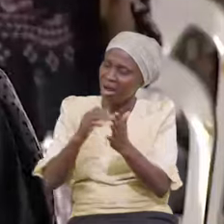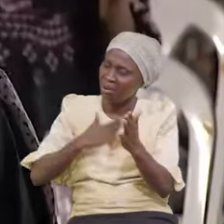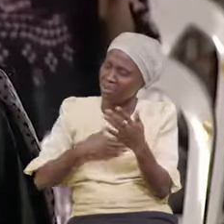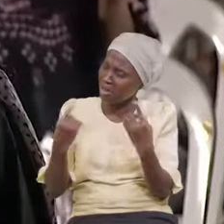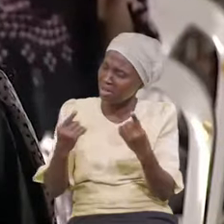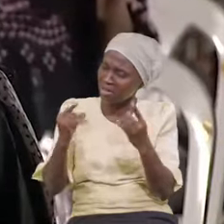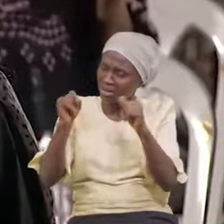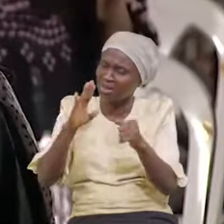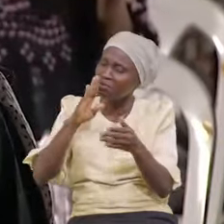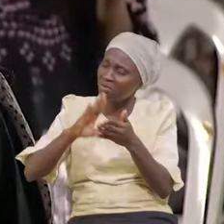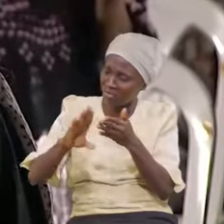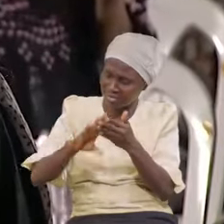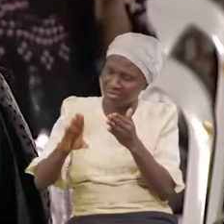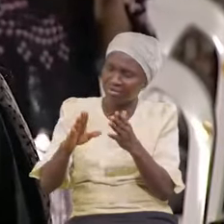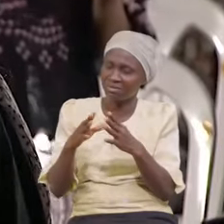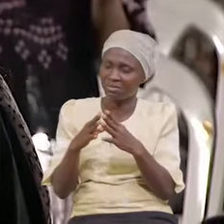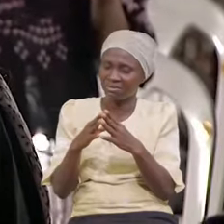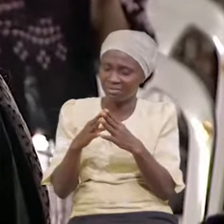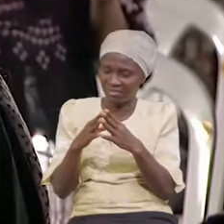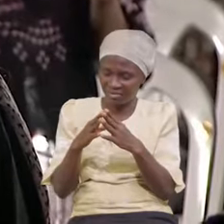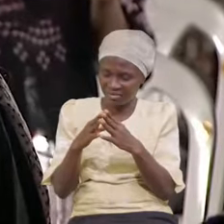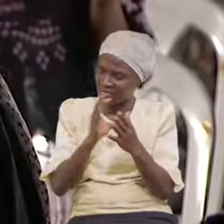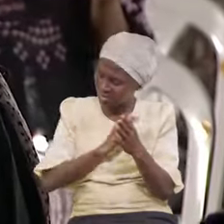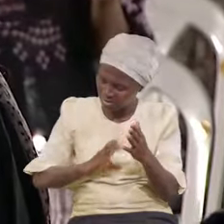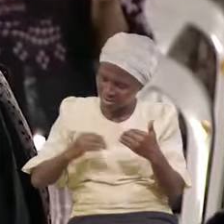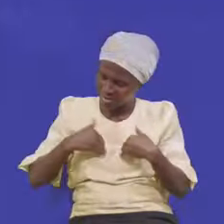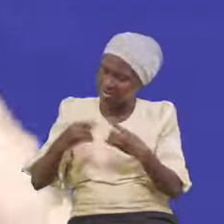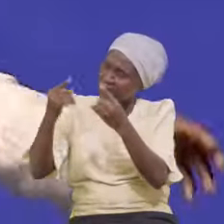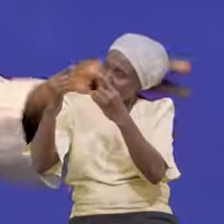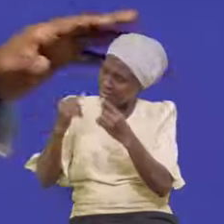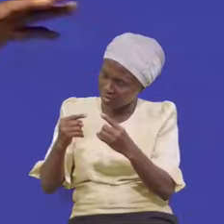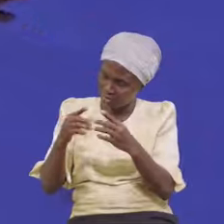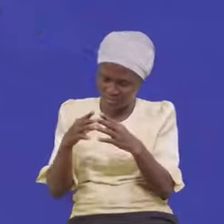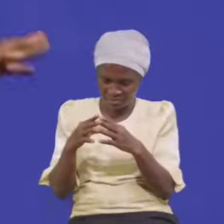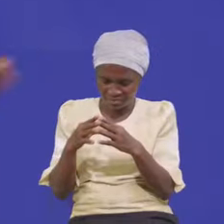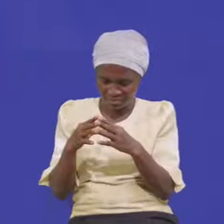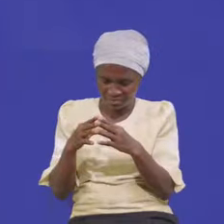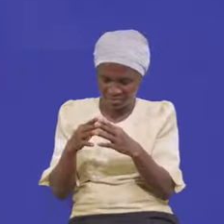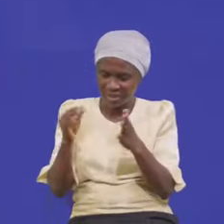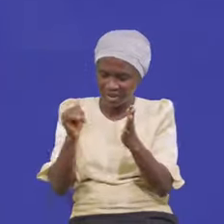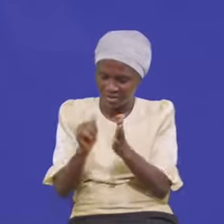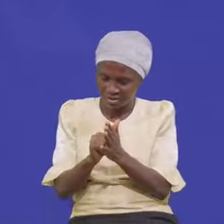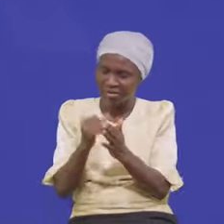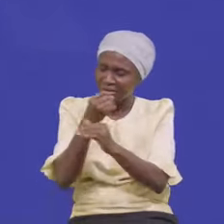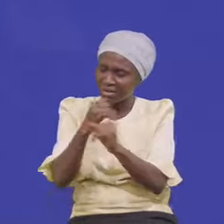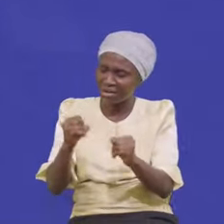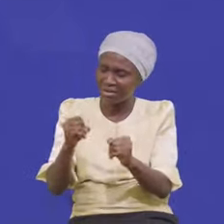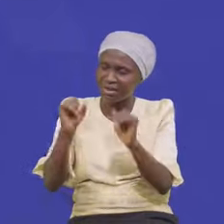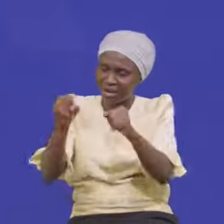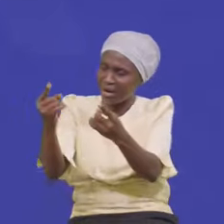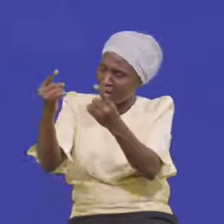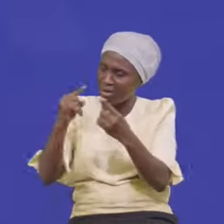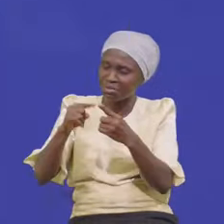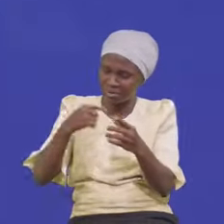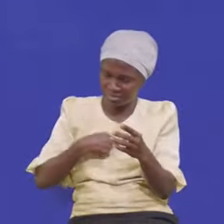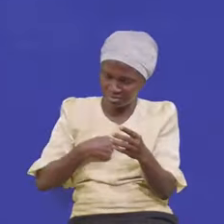be forgiven. నా పాపాలు క్షమించబడాలి. Christ has come. క్రీస్తు వచ్చి ఉన్నారు. That salvation may come to me. రక్షణ నా